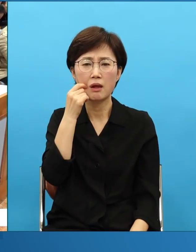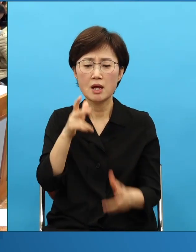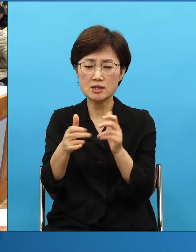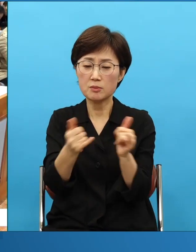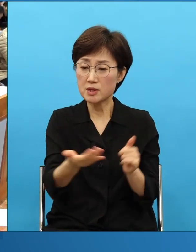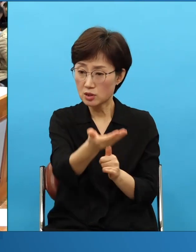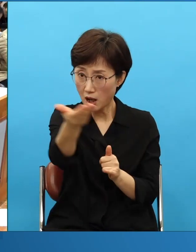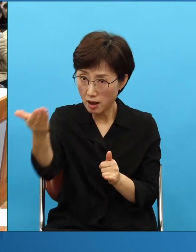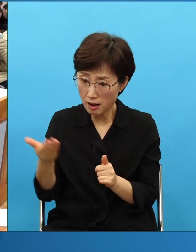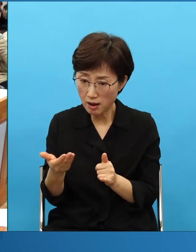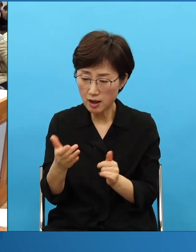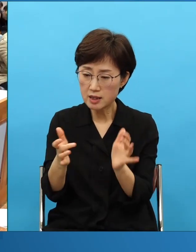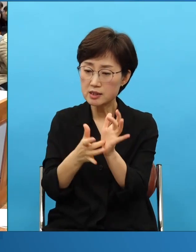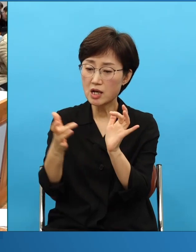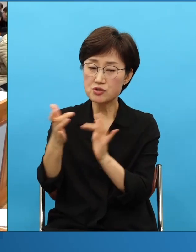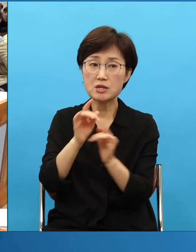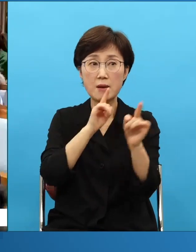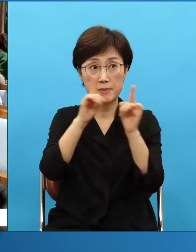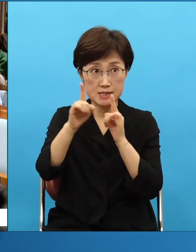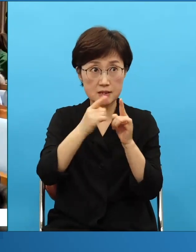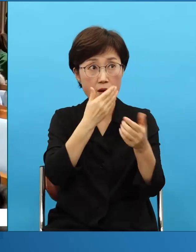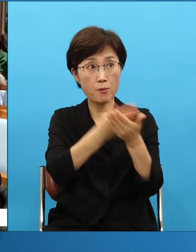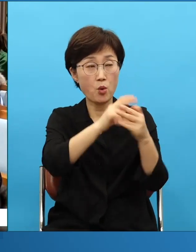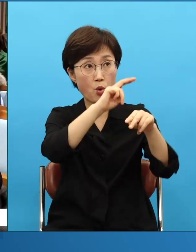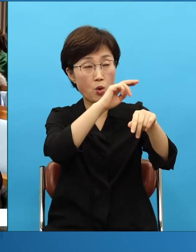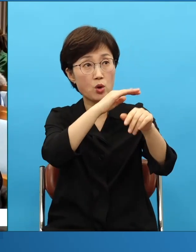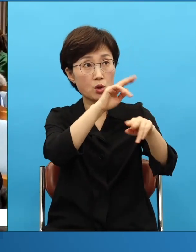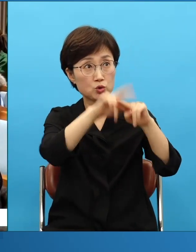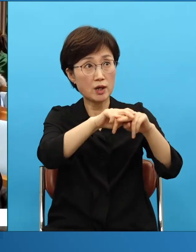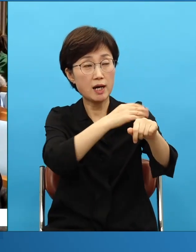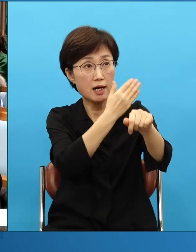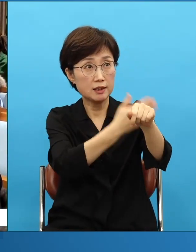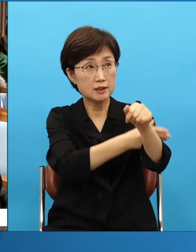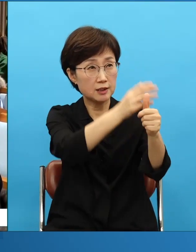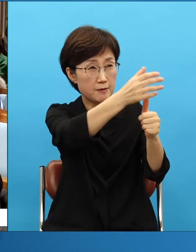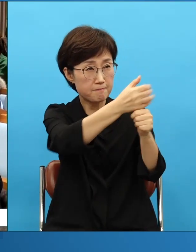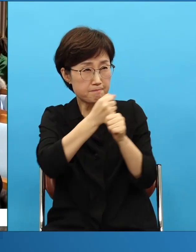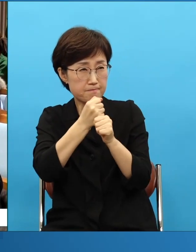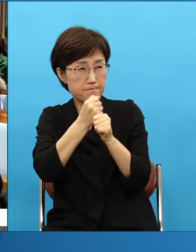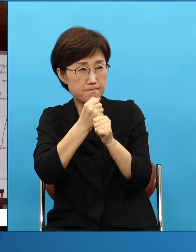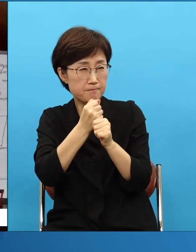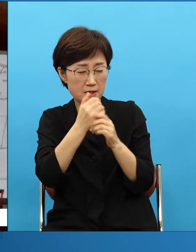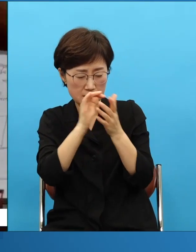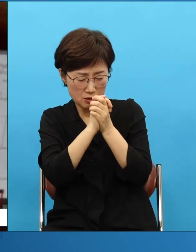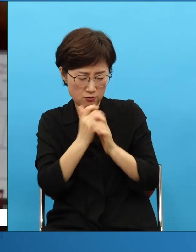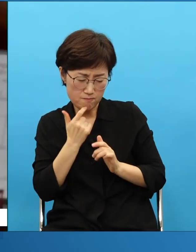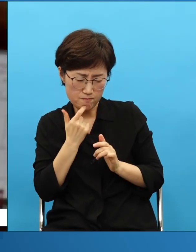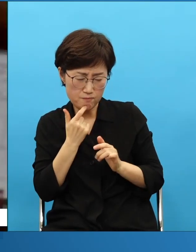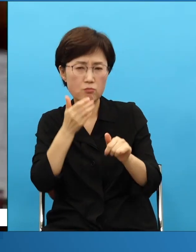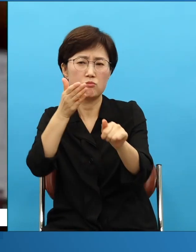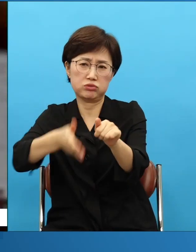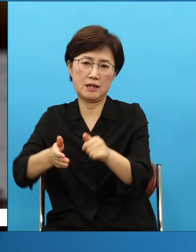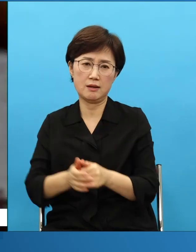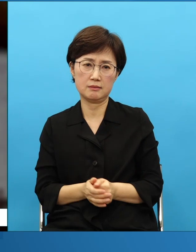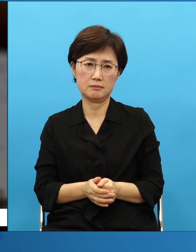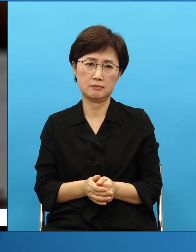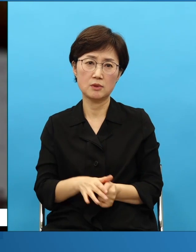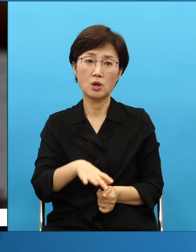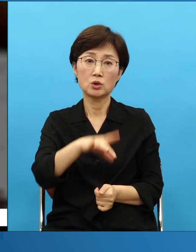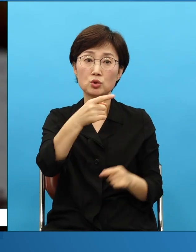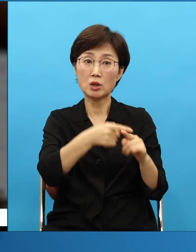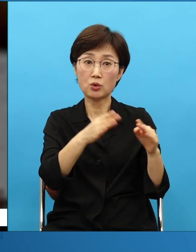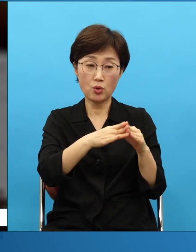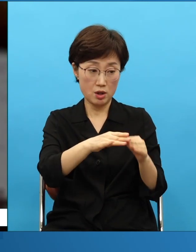산업인은 예수님이 말씀하신 보좌의 능력에 기도로 올인해야 한다고 강조했습니다. 특히 초대교회